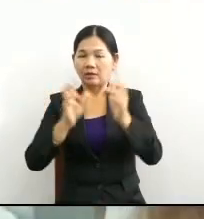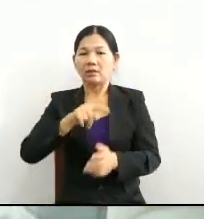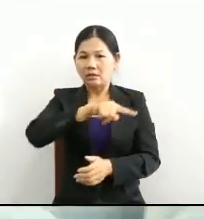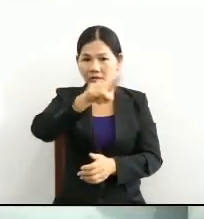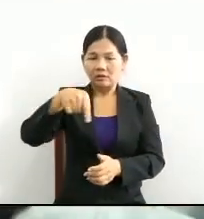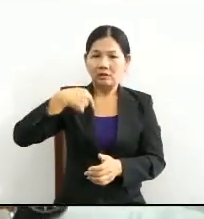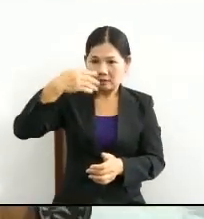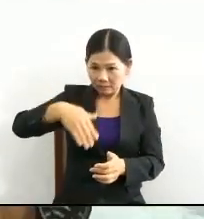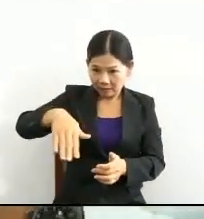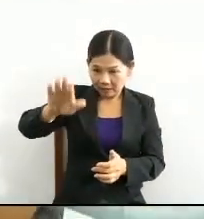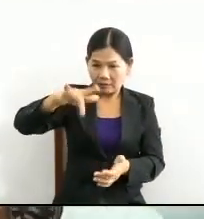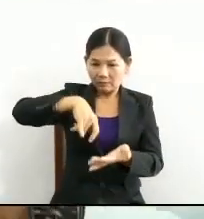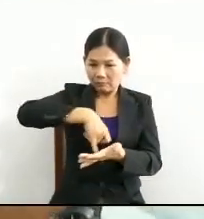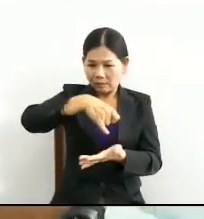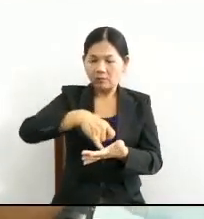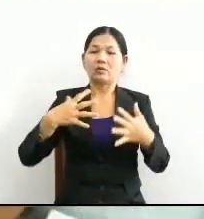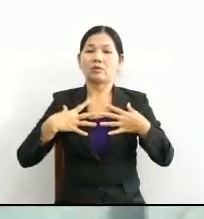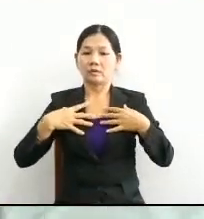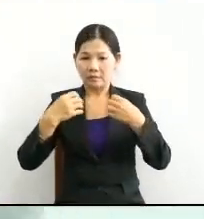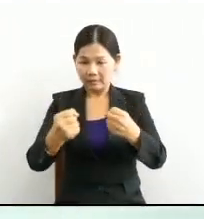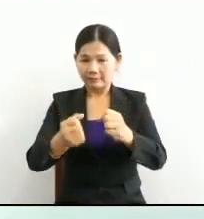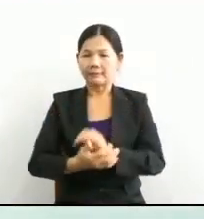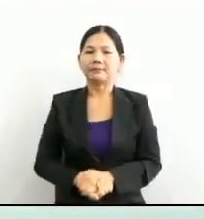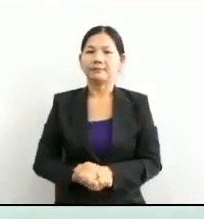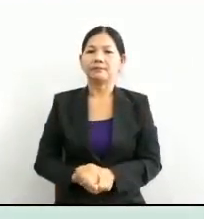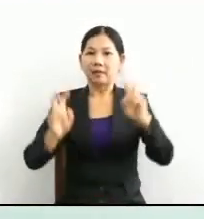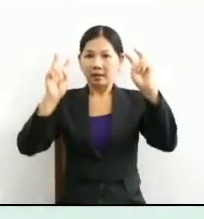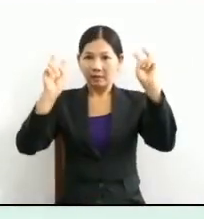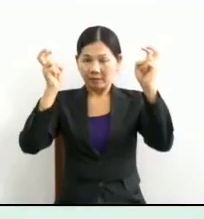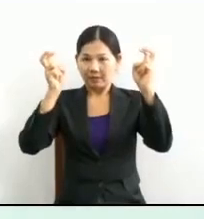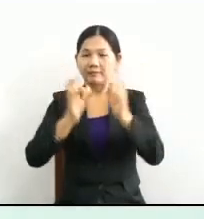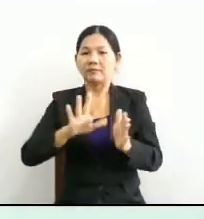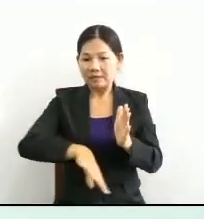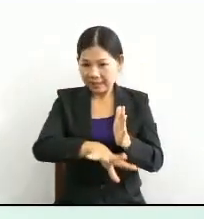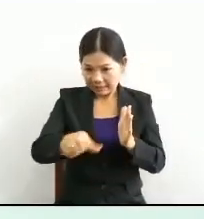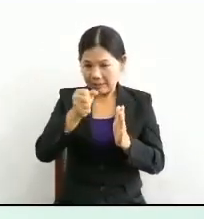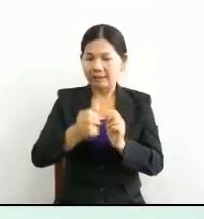dương tới mình đôi sóc sóc cặp hiệp cha nít chưa ăn tập bát ẩm nè con nè